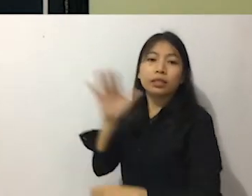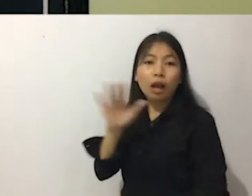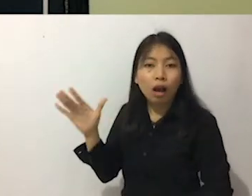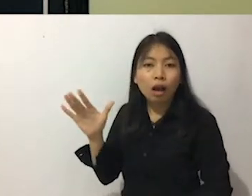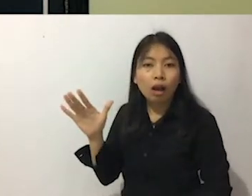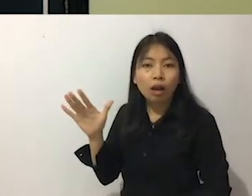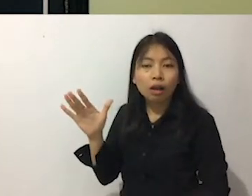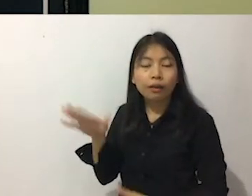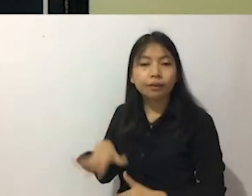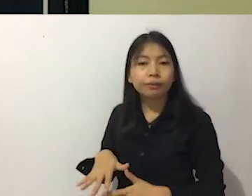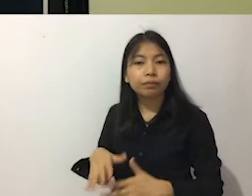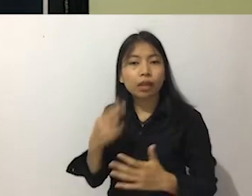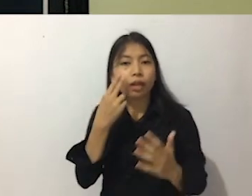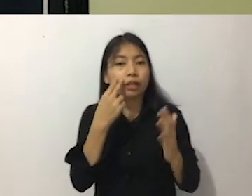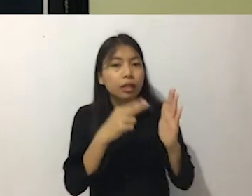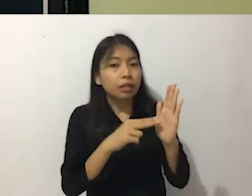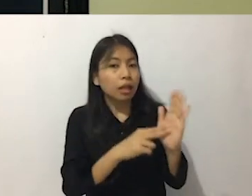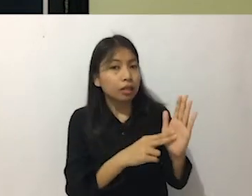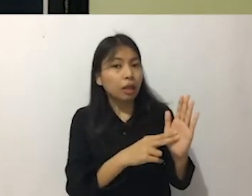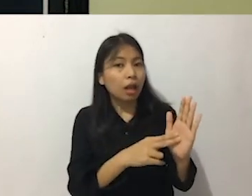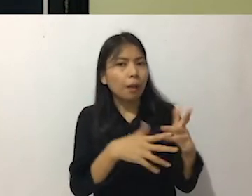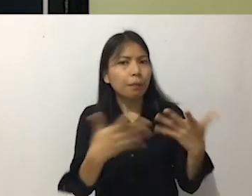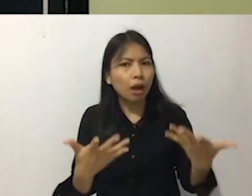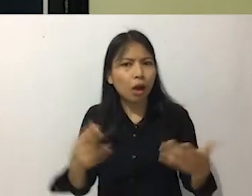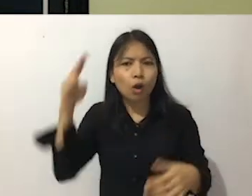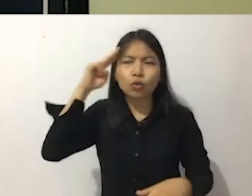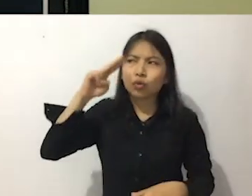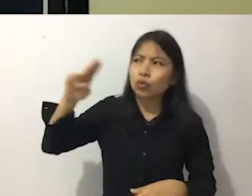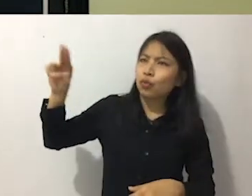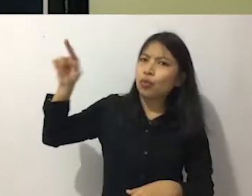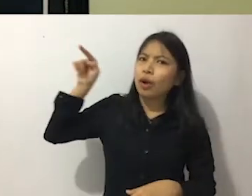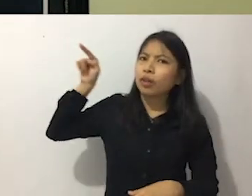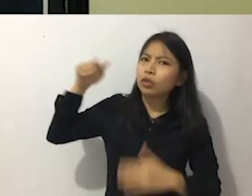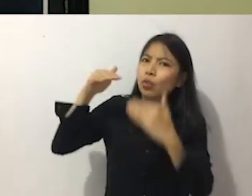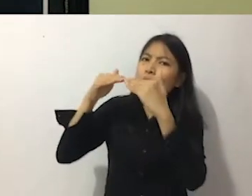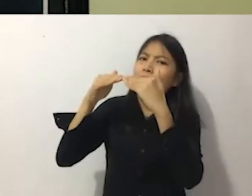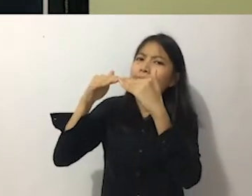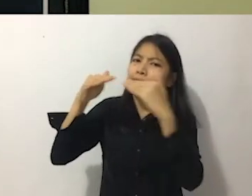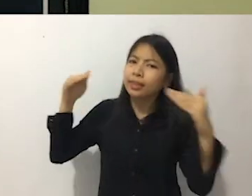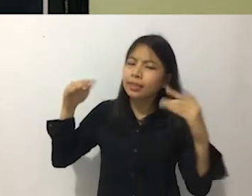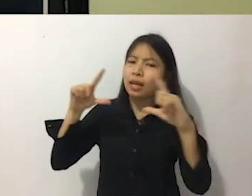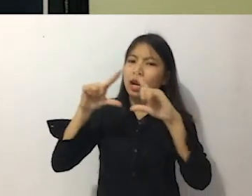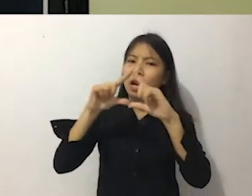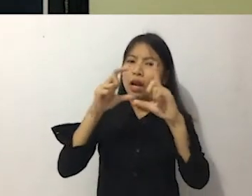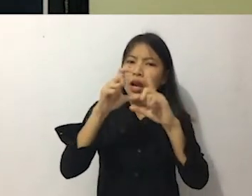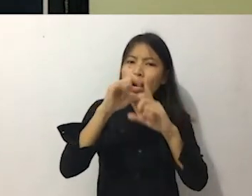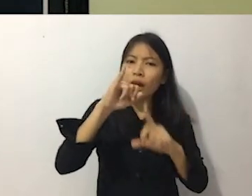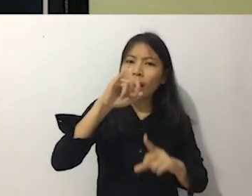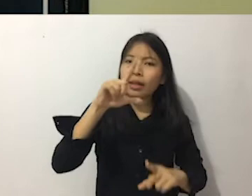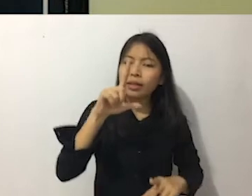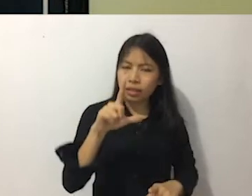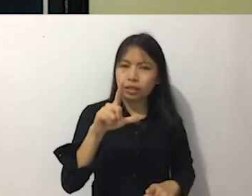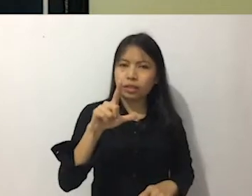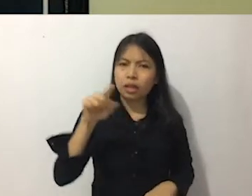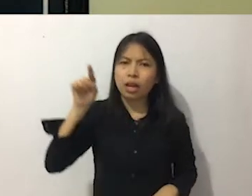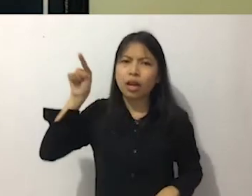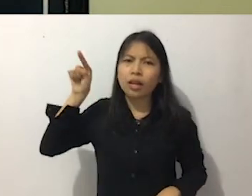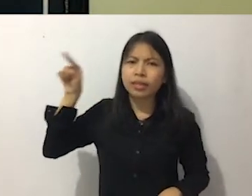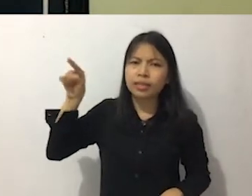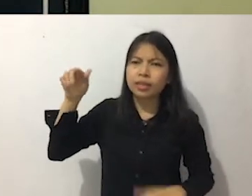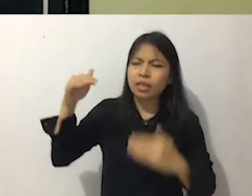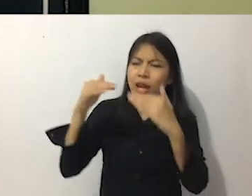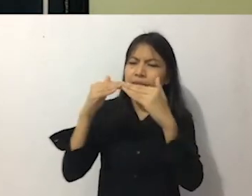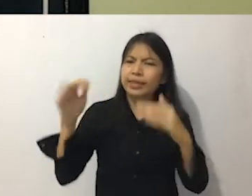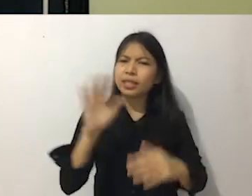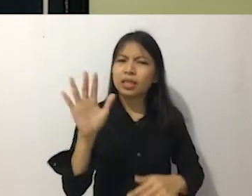Tuhan adalah Allah yang adil. Untuk apa Tuhan tidak adil kepada kita? Atau apa